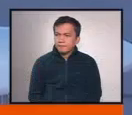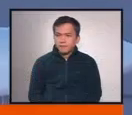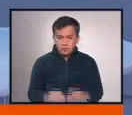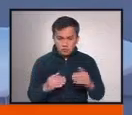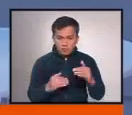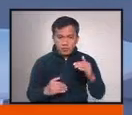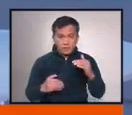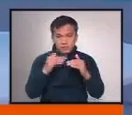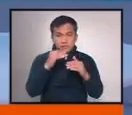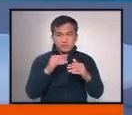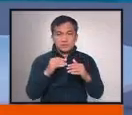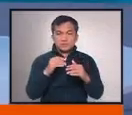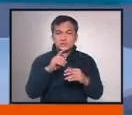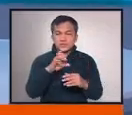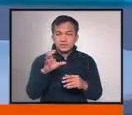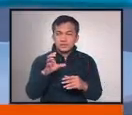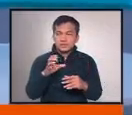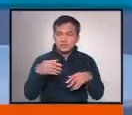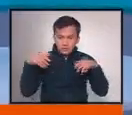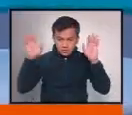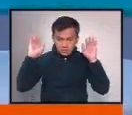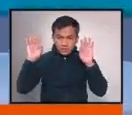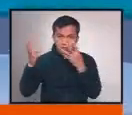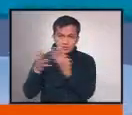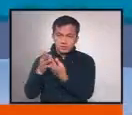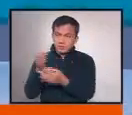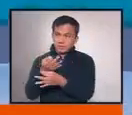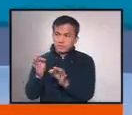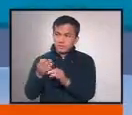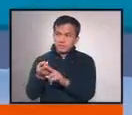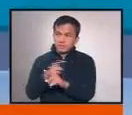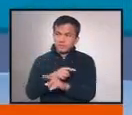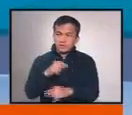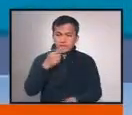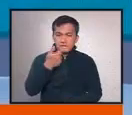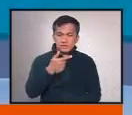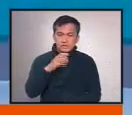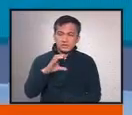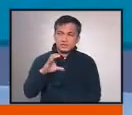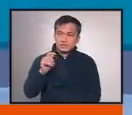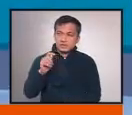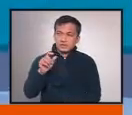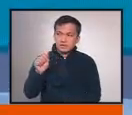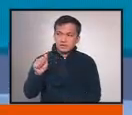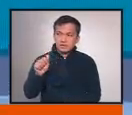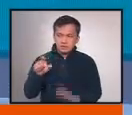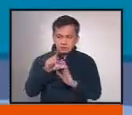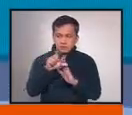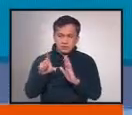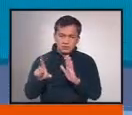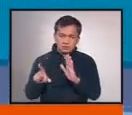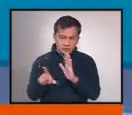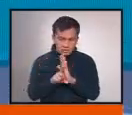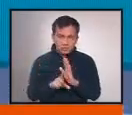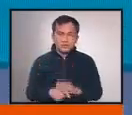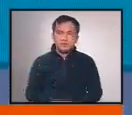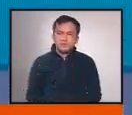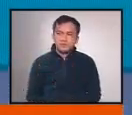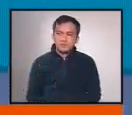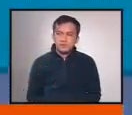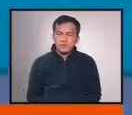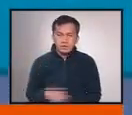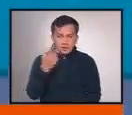Pumalo na sa higit 100 ang sumukong preso na napalaya sa ilalim ng Good Conduct Time Allowance o GCTA